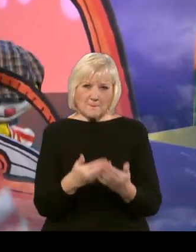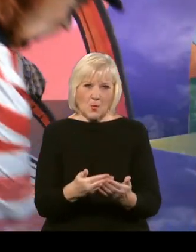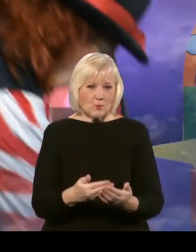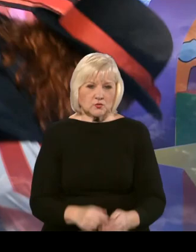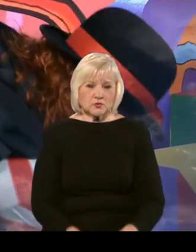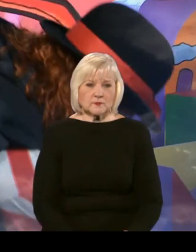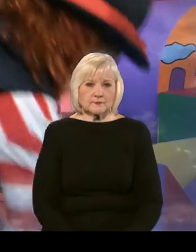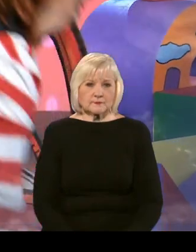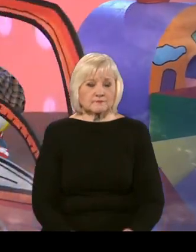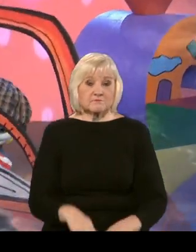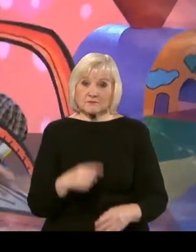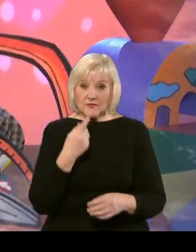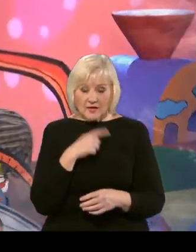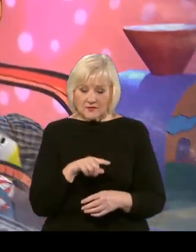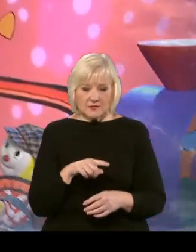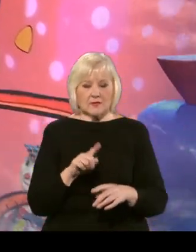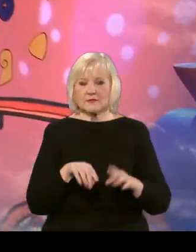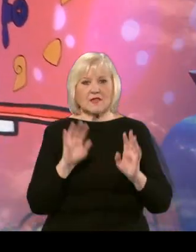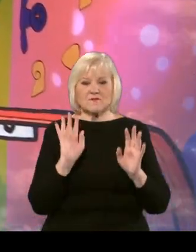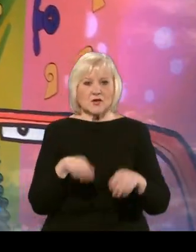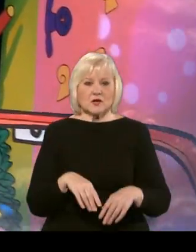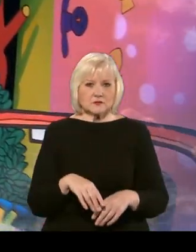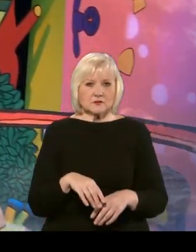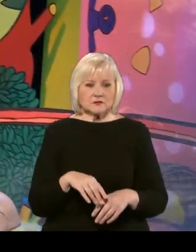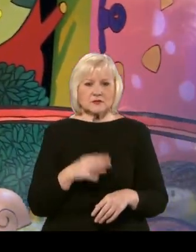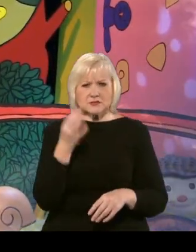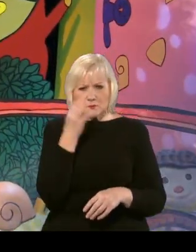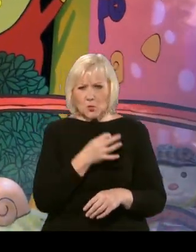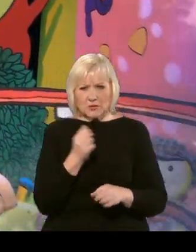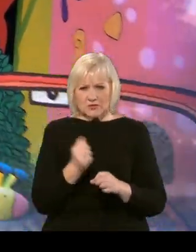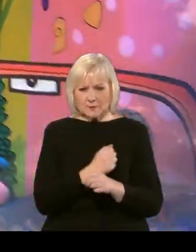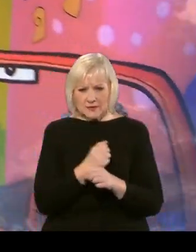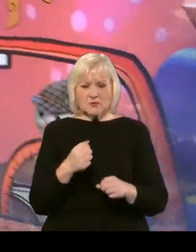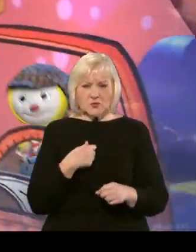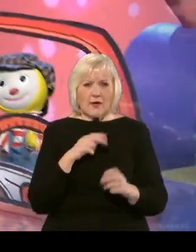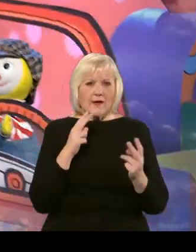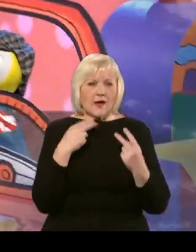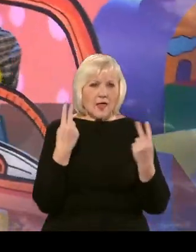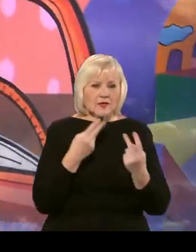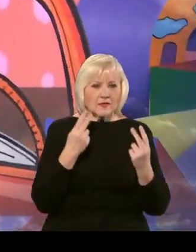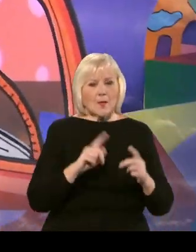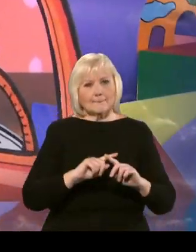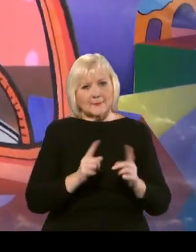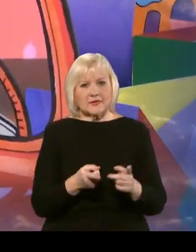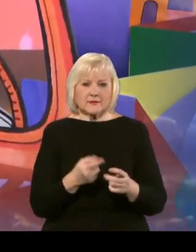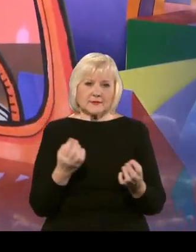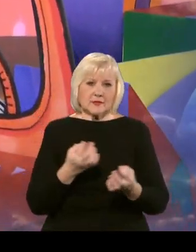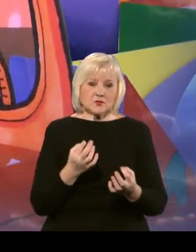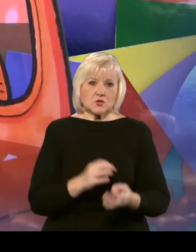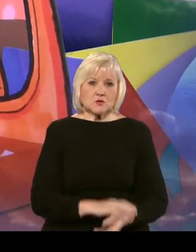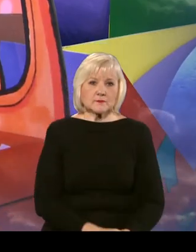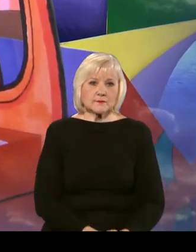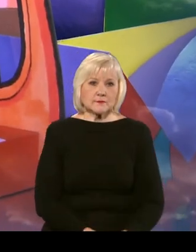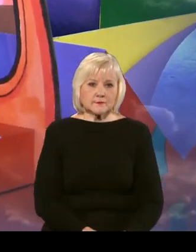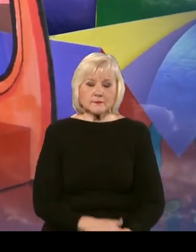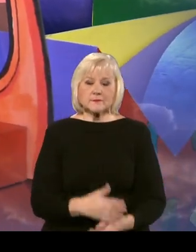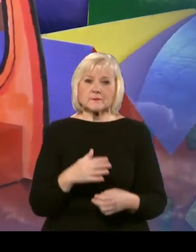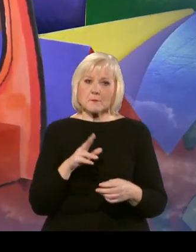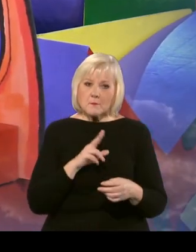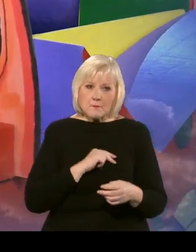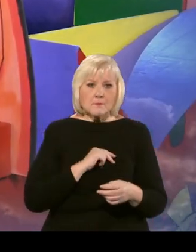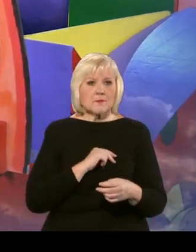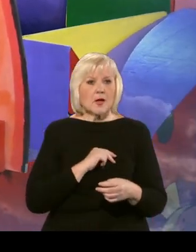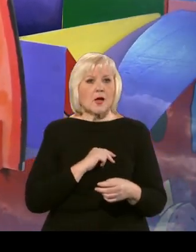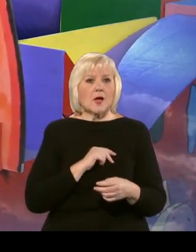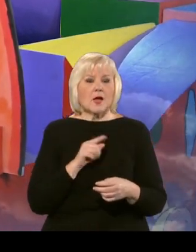nechcete? Ne. Dobrá, to nevadí, nesmutněte, já se podívám po něčem jiném. A mám tu